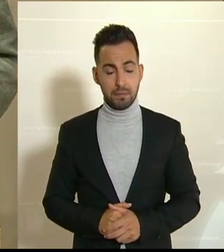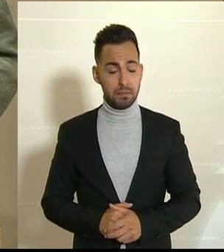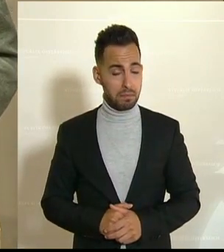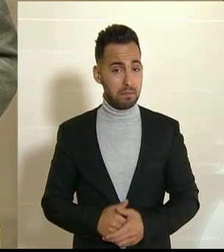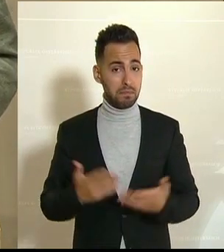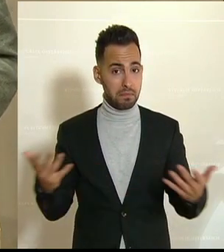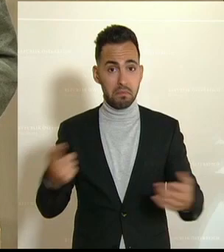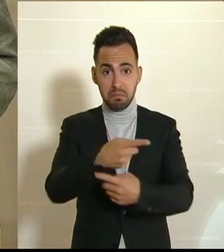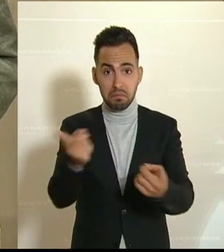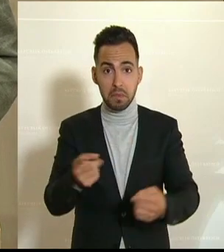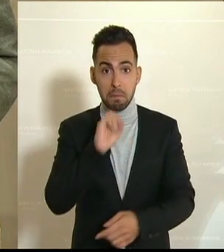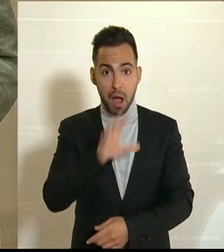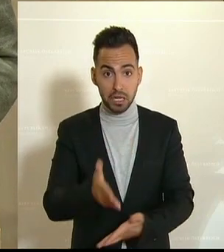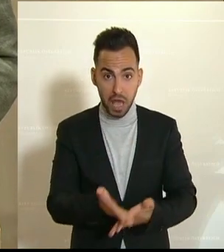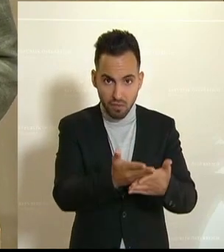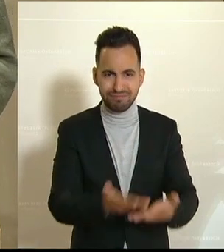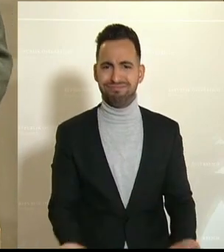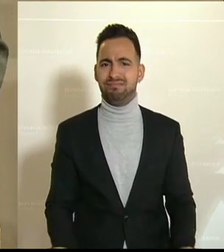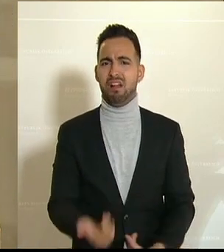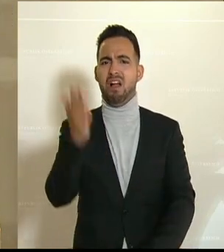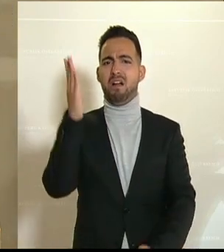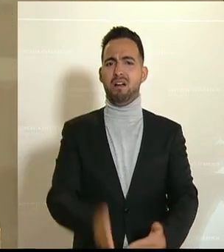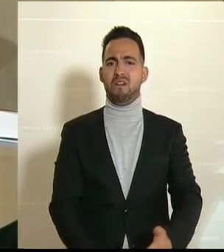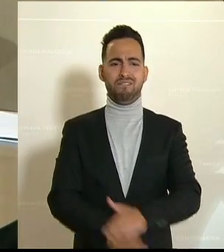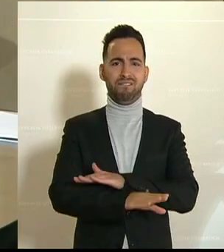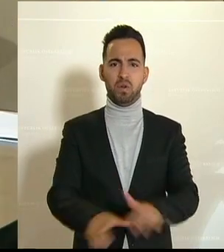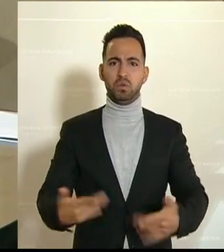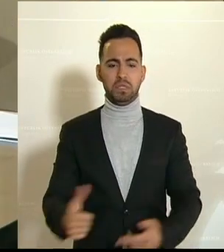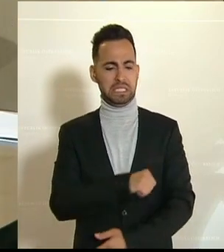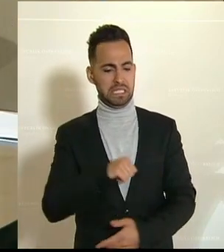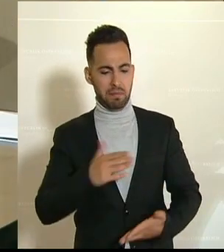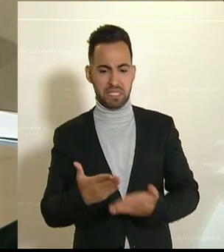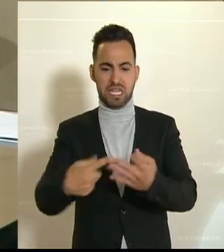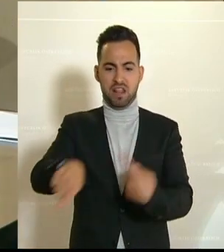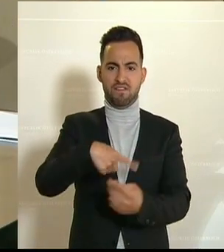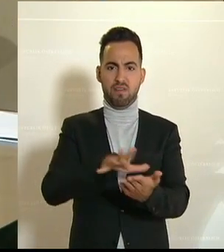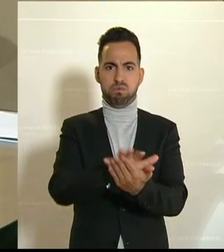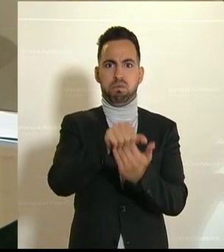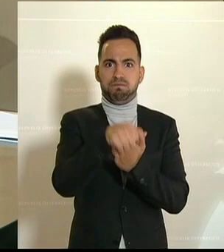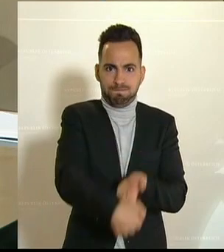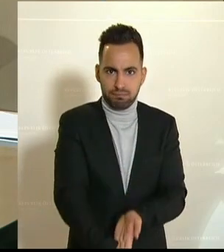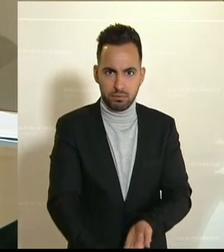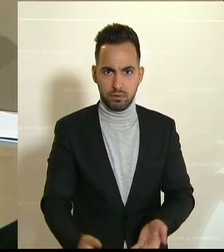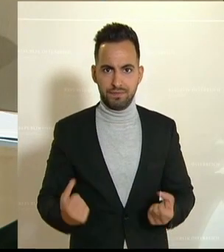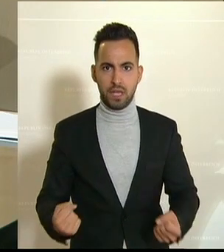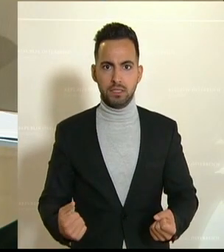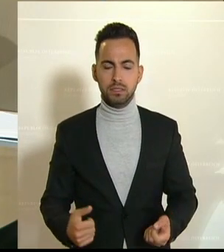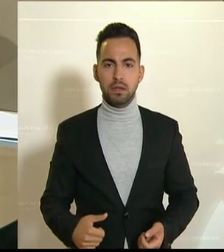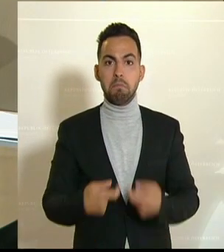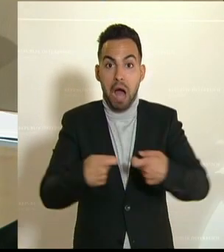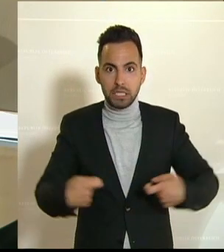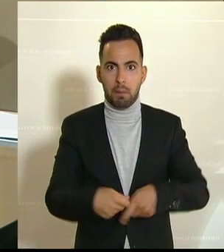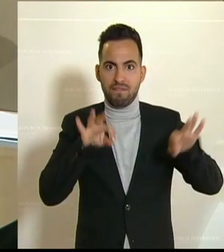Und wenn Sie schon nicht helfen wollen, dann hören Sie doch endlich auf, diese Selbsthilfe so zu torpedieren. Mit Ihren Maßnahmen